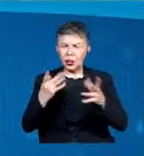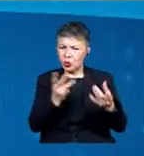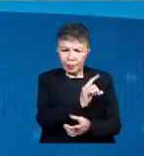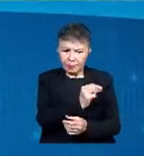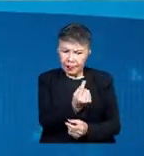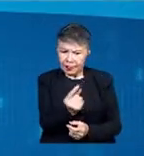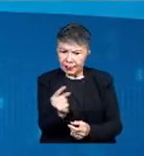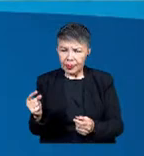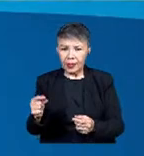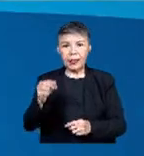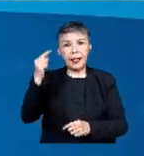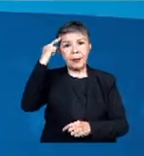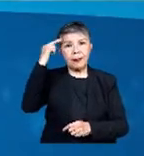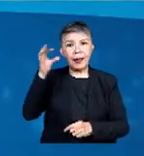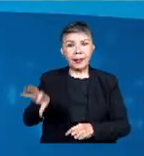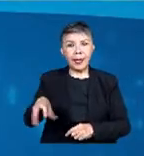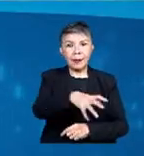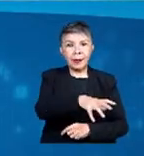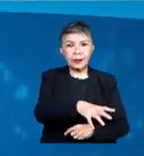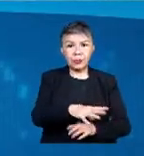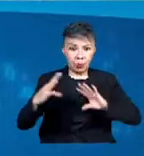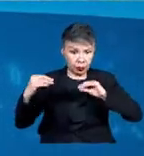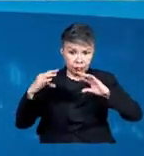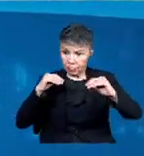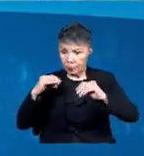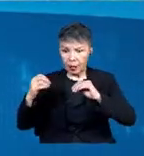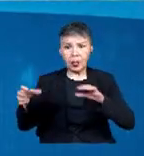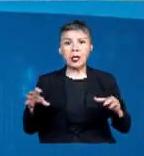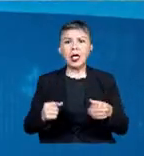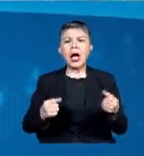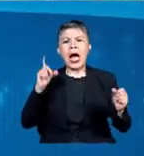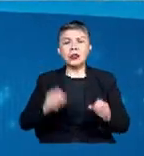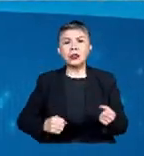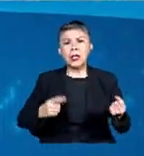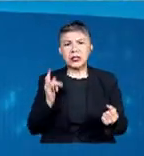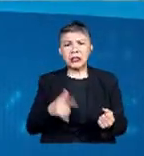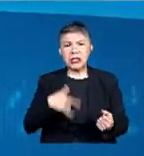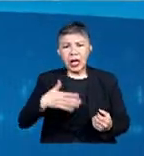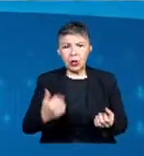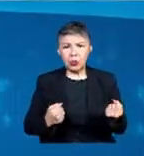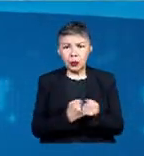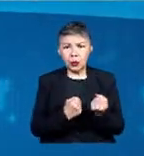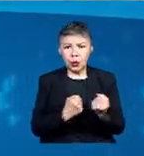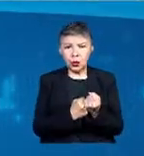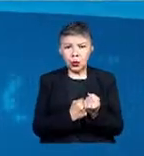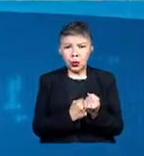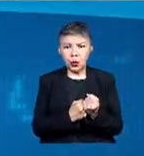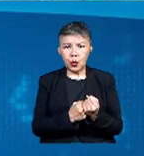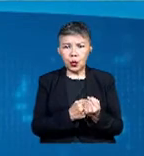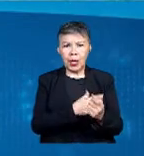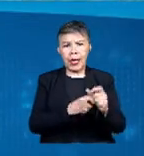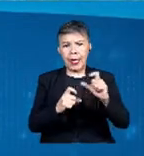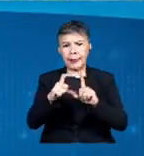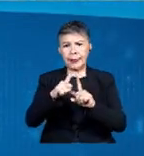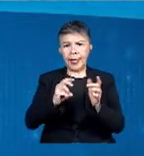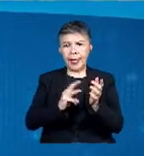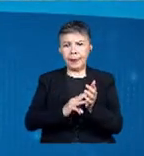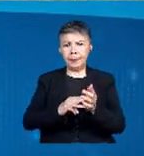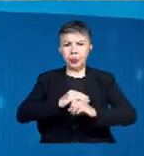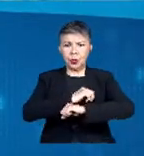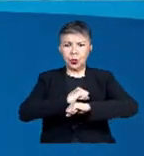masing-masing kepala daerah untuk terus mendukung potensi SDM